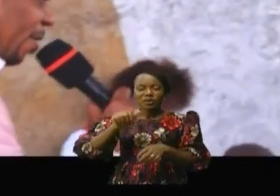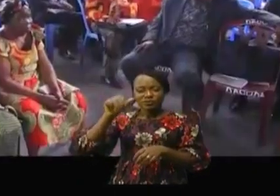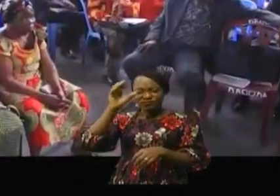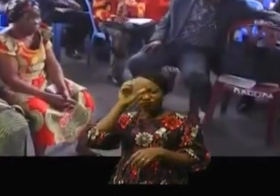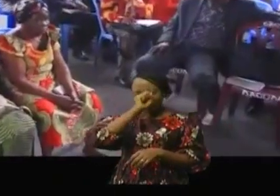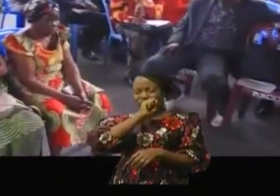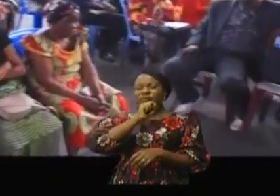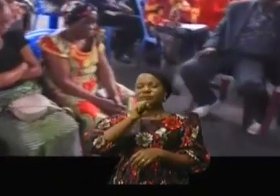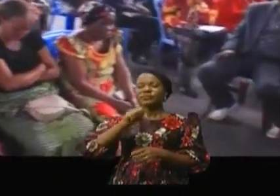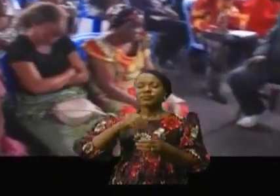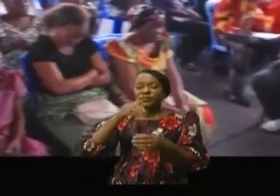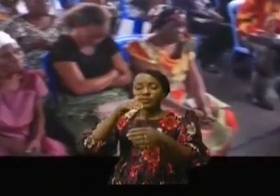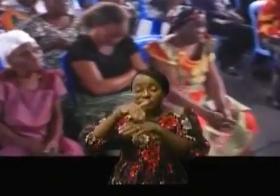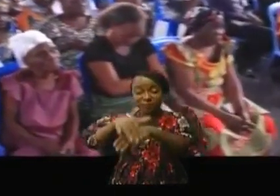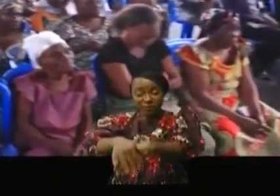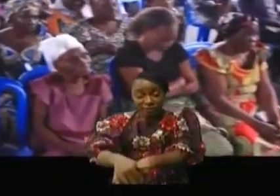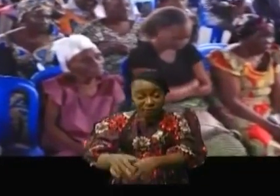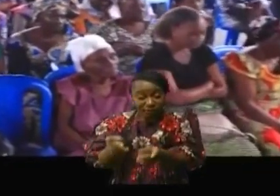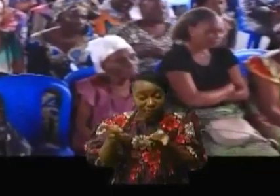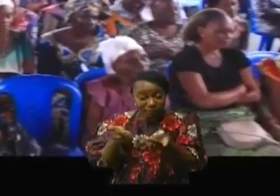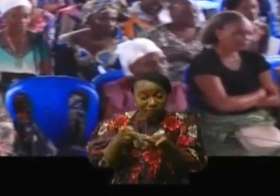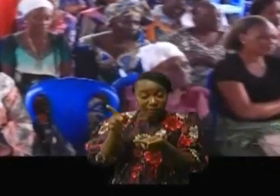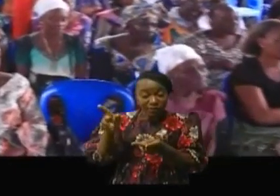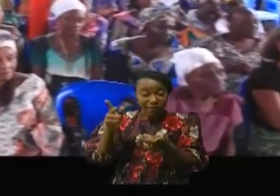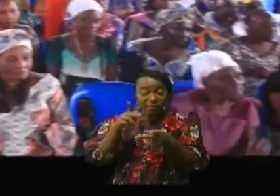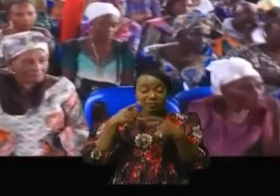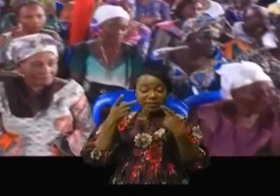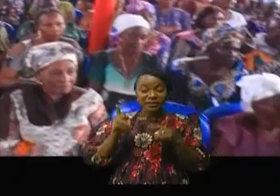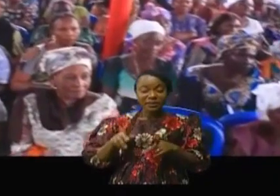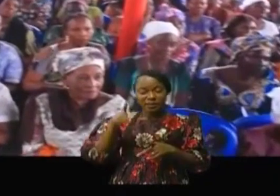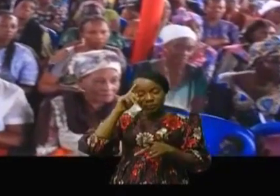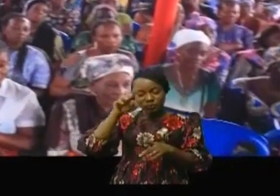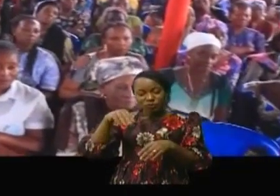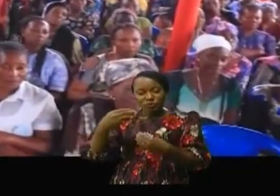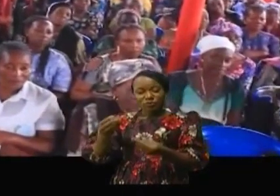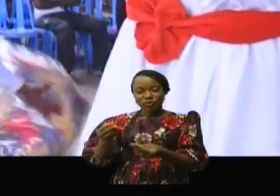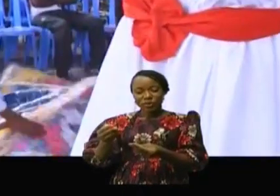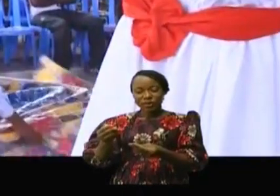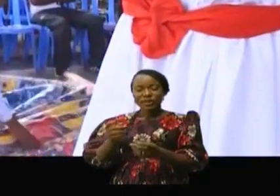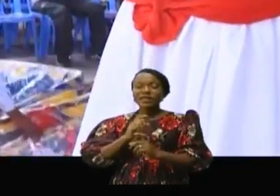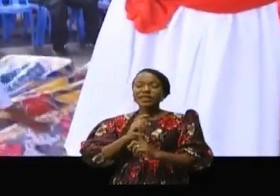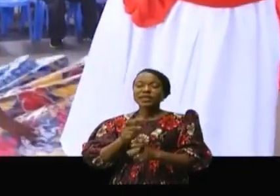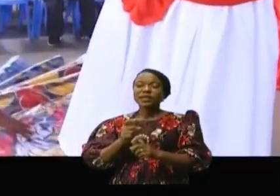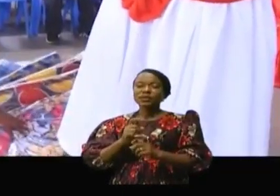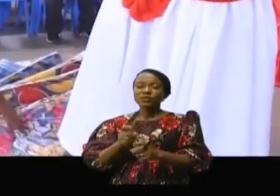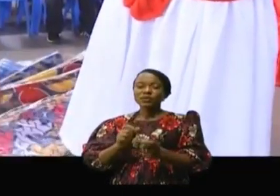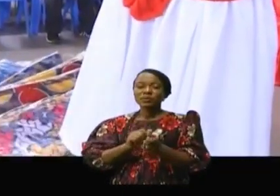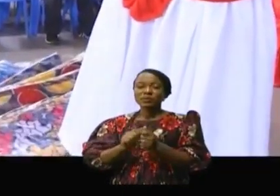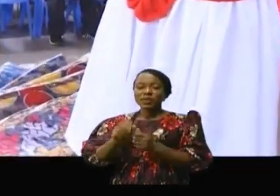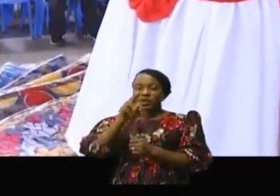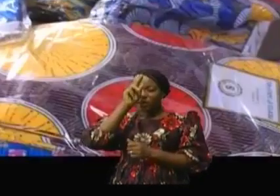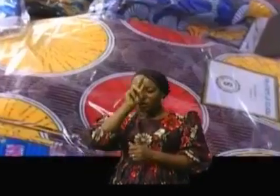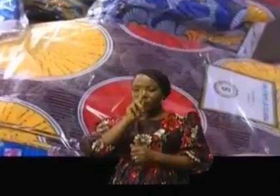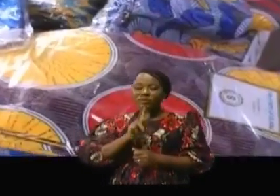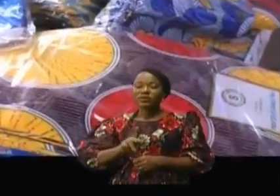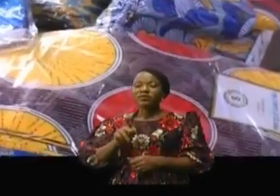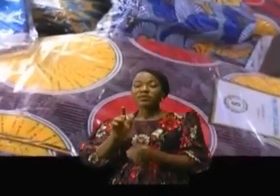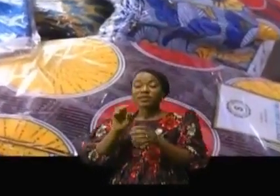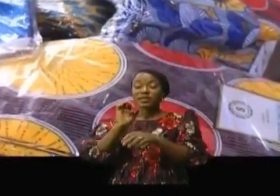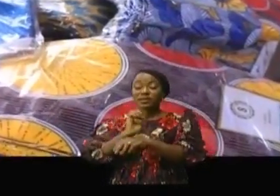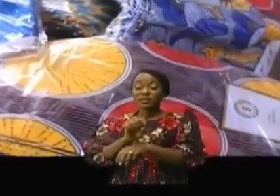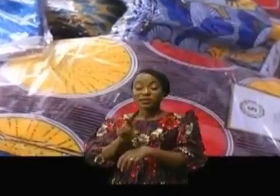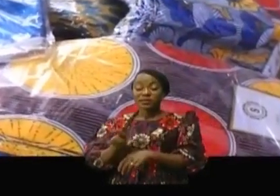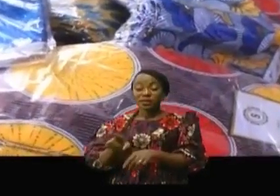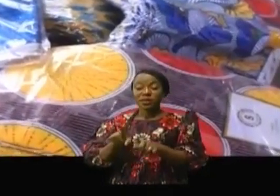de se retrouver au milieu de un des dieux pour poser un geste de générosité à l'endroit de veuves de cette congrégation.